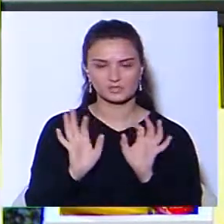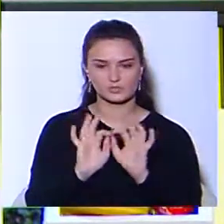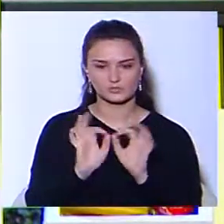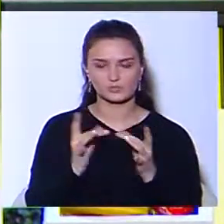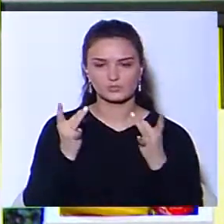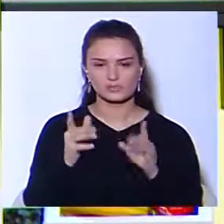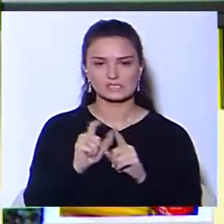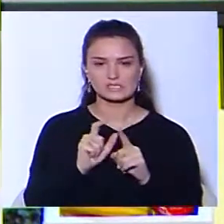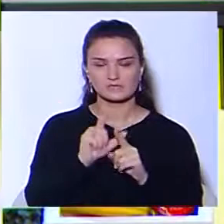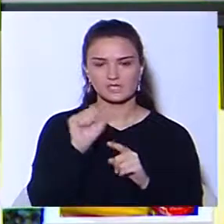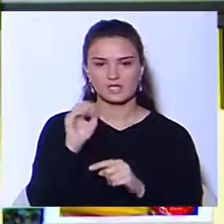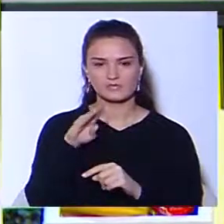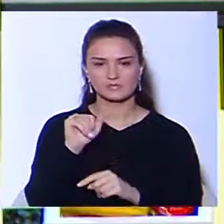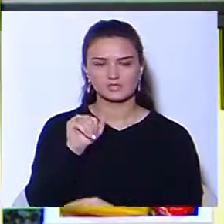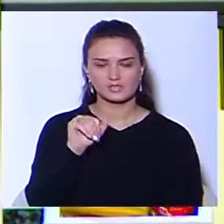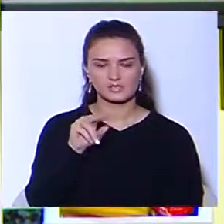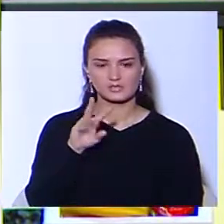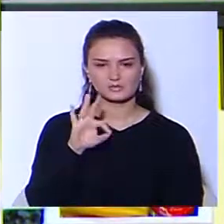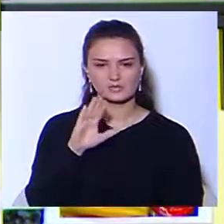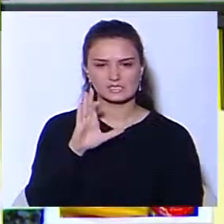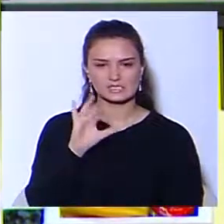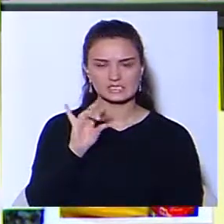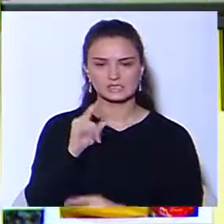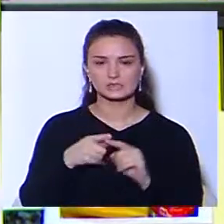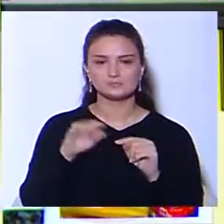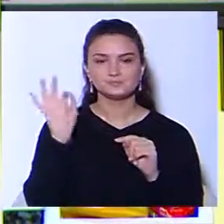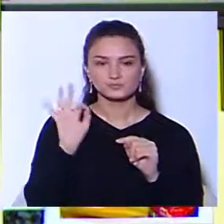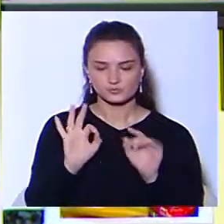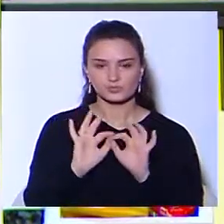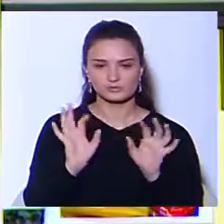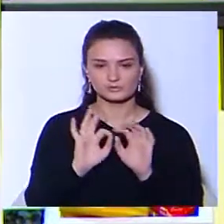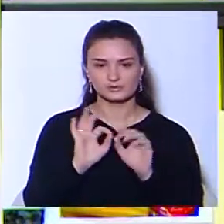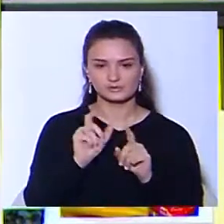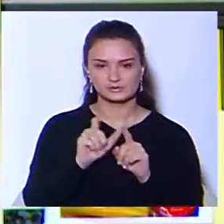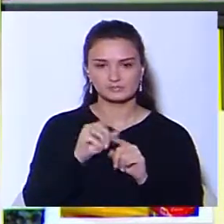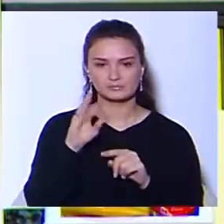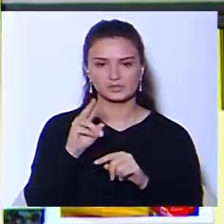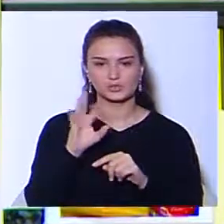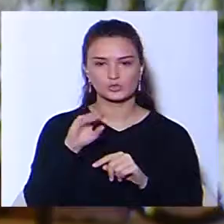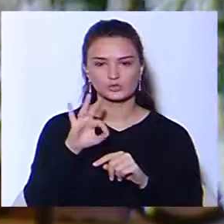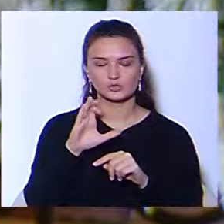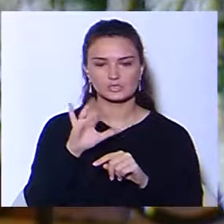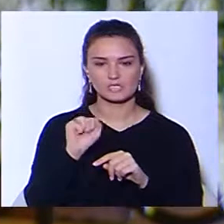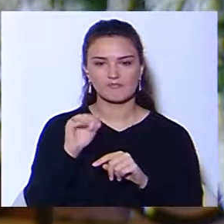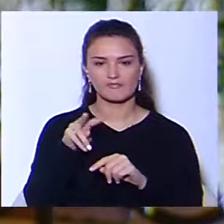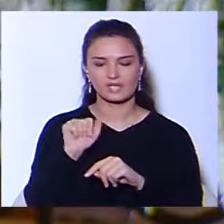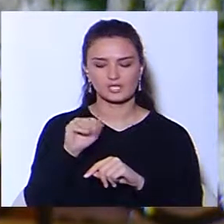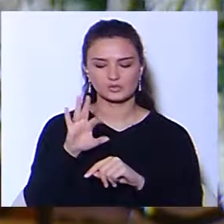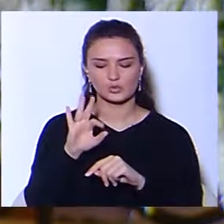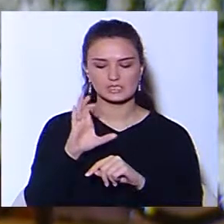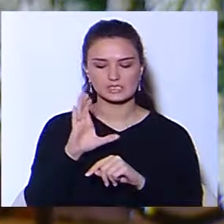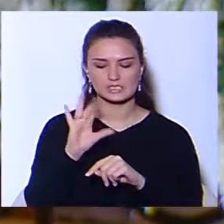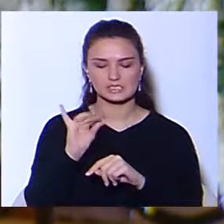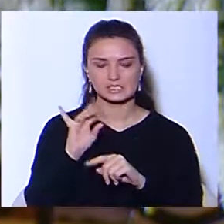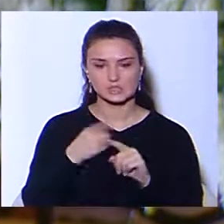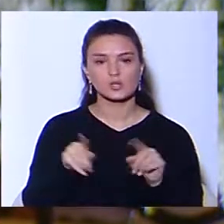Უბრალოდ სიტყვა აფლატოქსინი მე არ მიხსენებია, თუმცა სისტემატურად ვახსენებ სიტყვას მიკოტოქსინი. Aflatoxini, ასევე